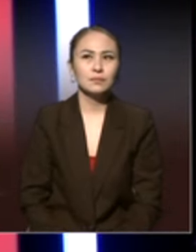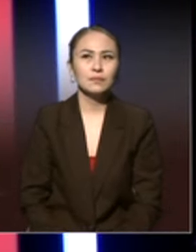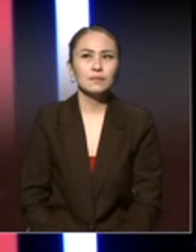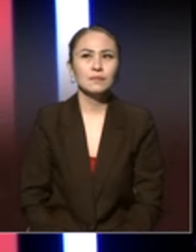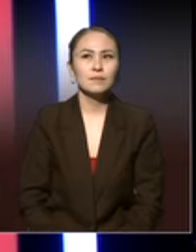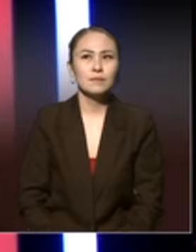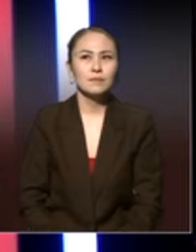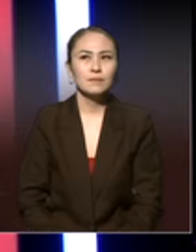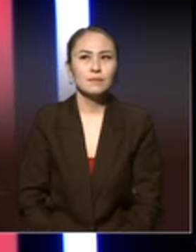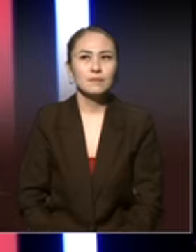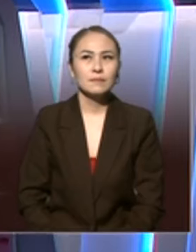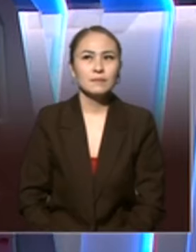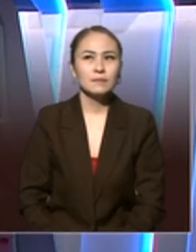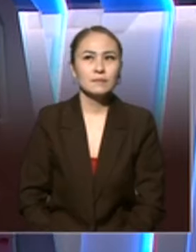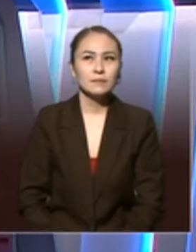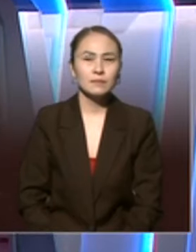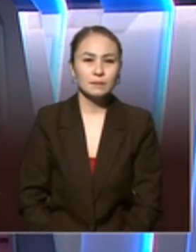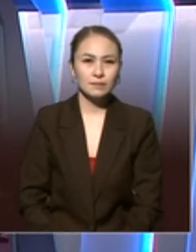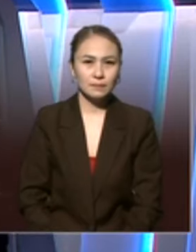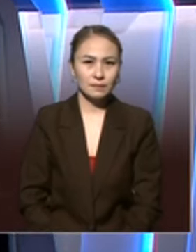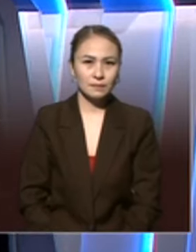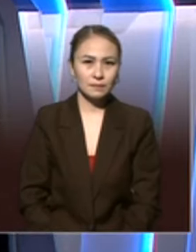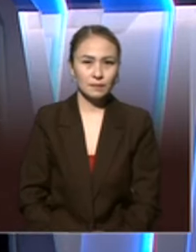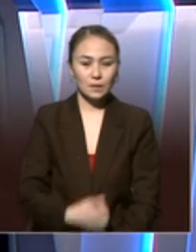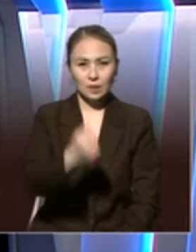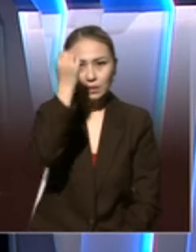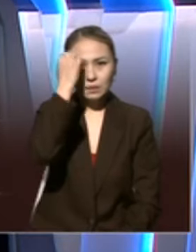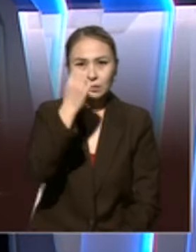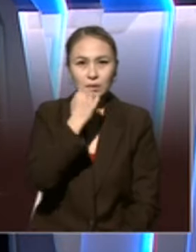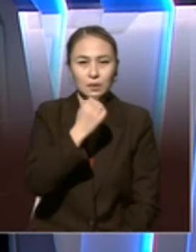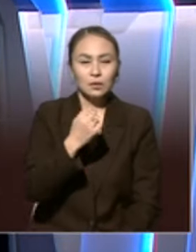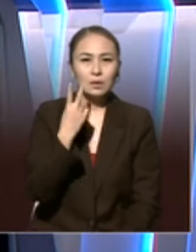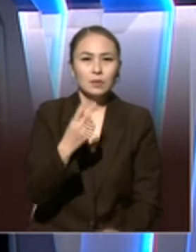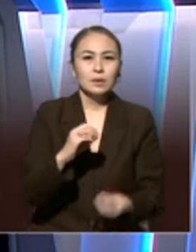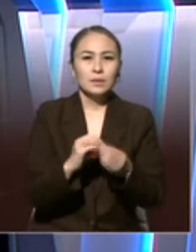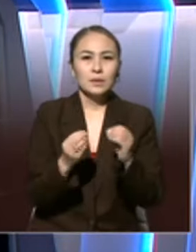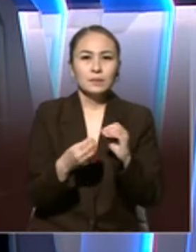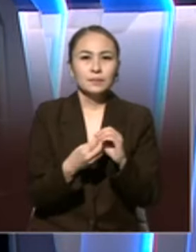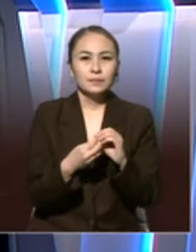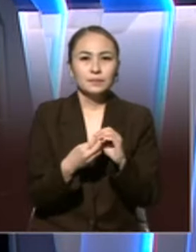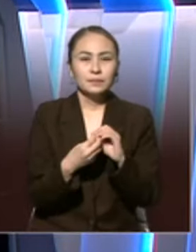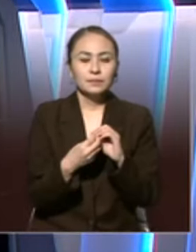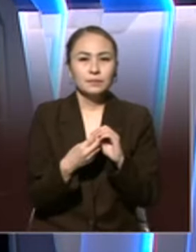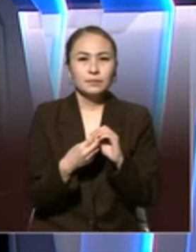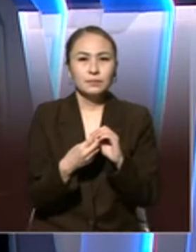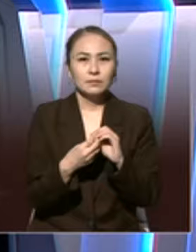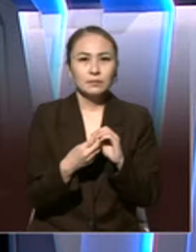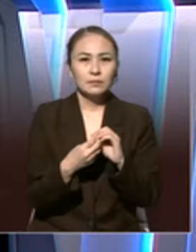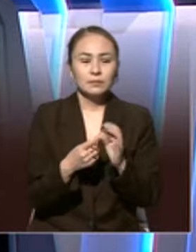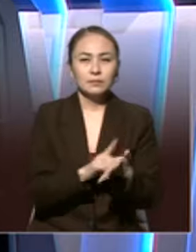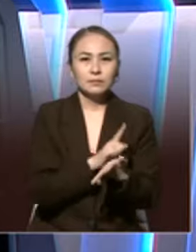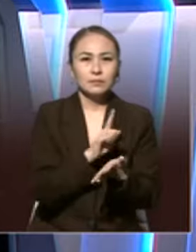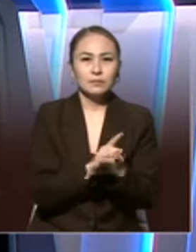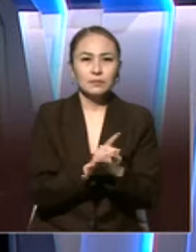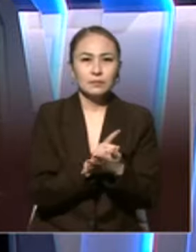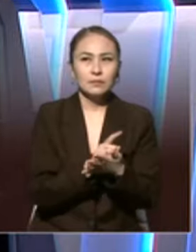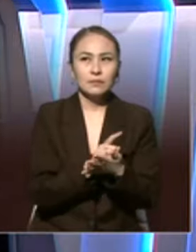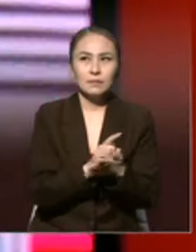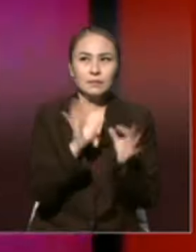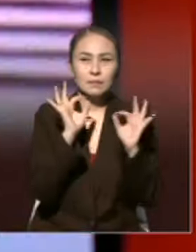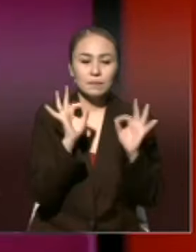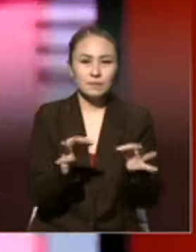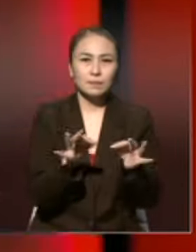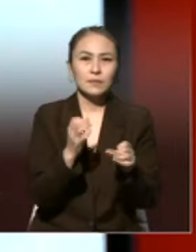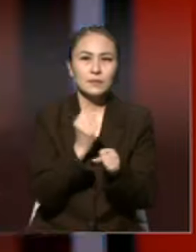Байтақ партиясының өкілі, мүмкін сізде пікіріңіз бар. Назым ханым, рахмет. Бұл мәселені енді әрине қолға алған